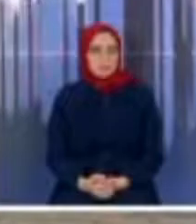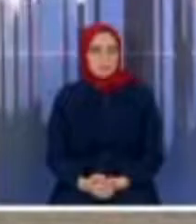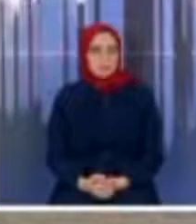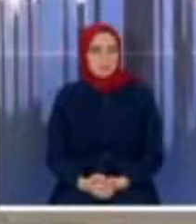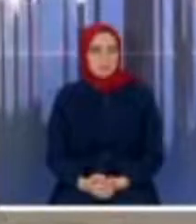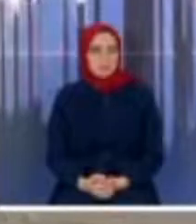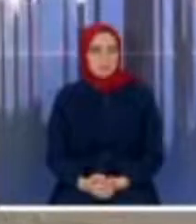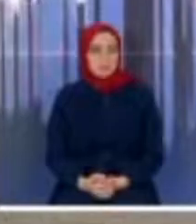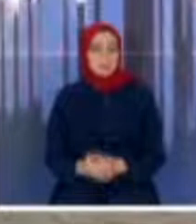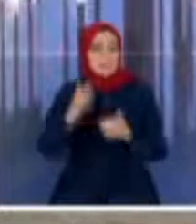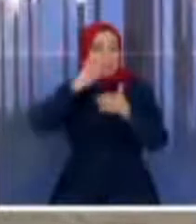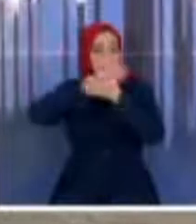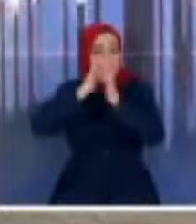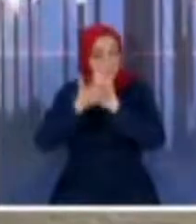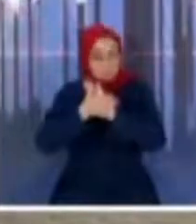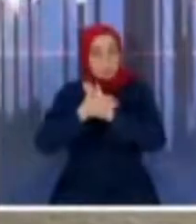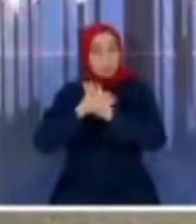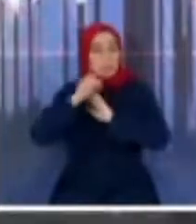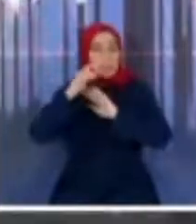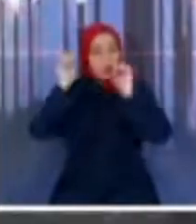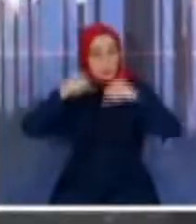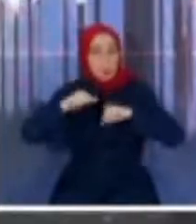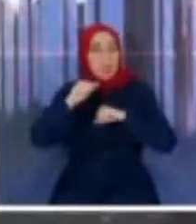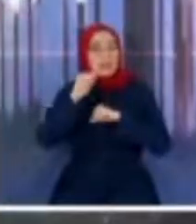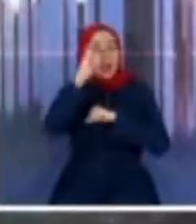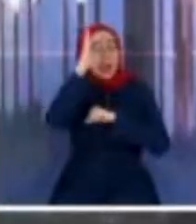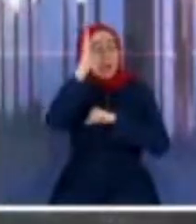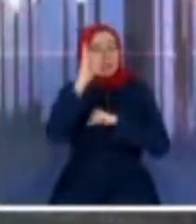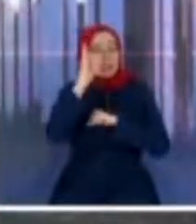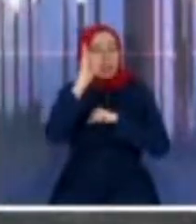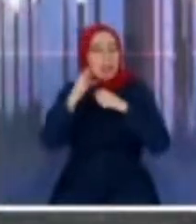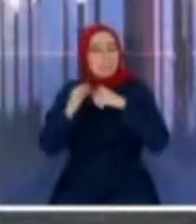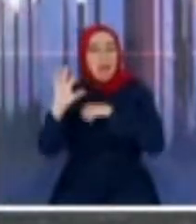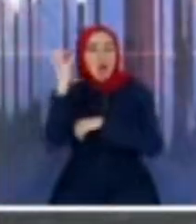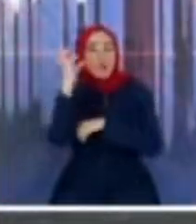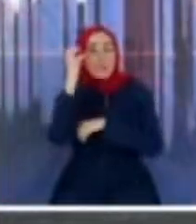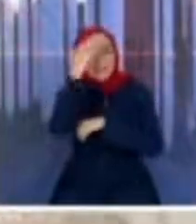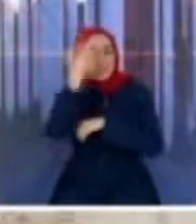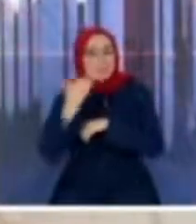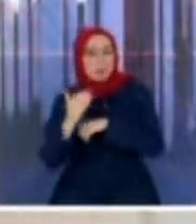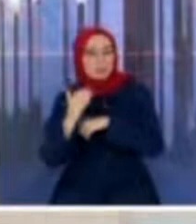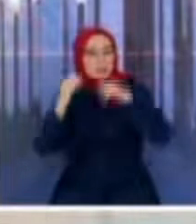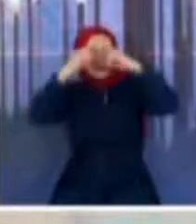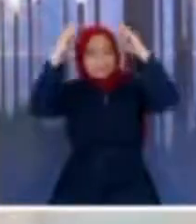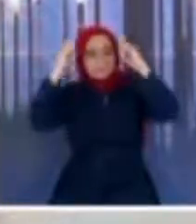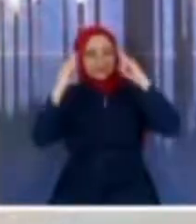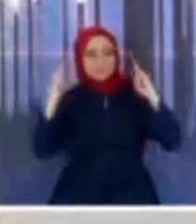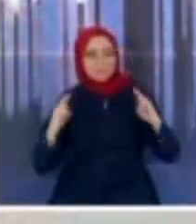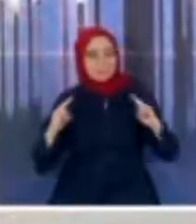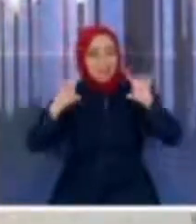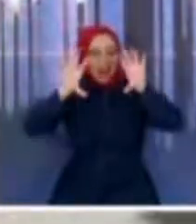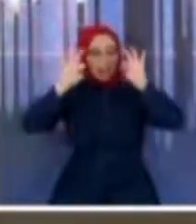جمعية شباب تونس يؤثر بتستور تمثلت مبادرتها المحلية في العمل على تثمين معالم تستور لاستثمارها